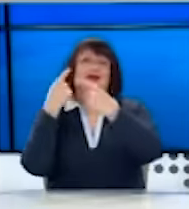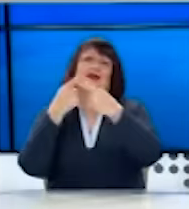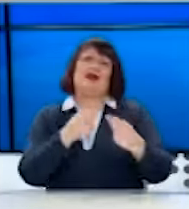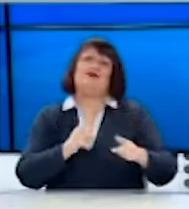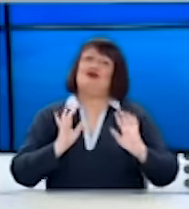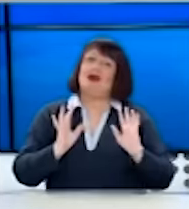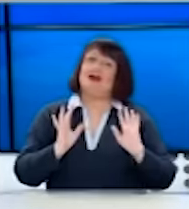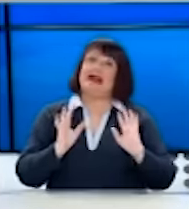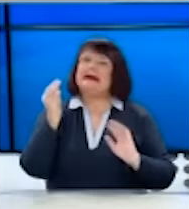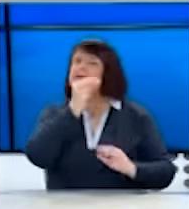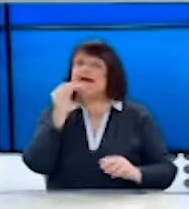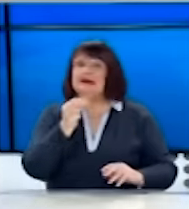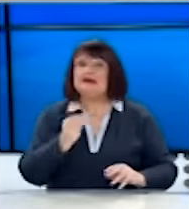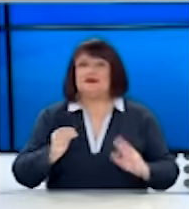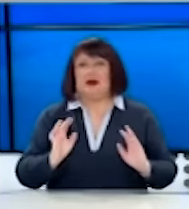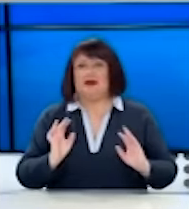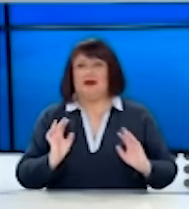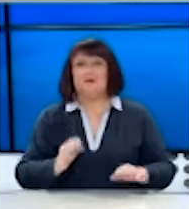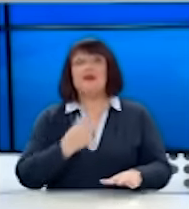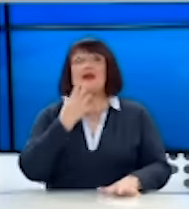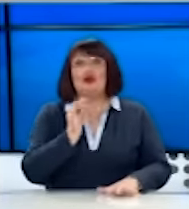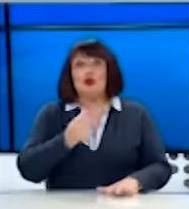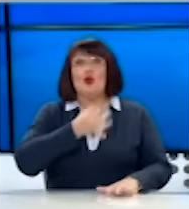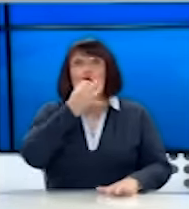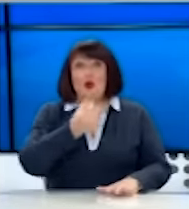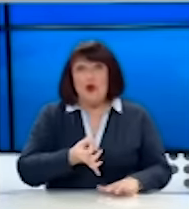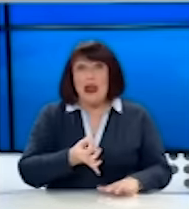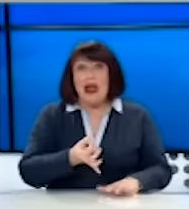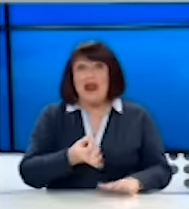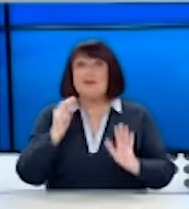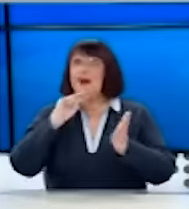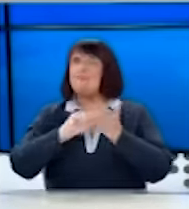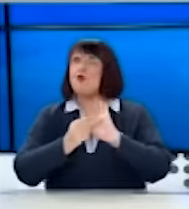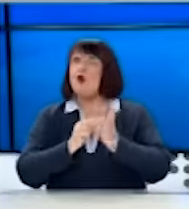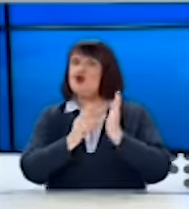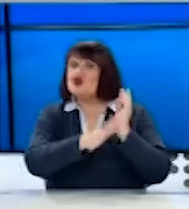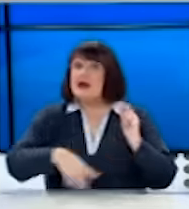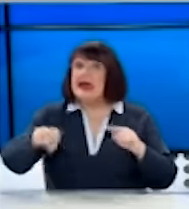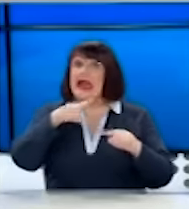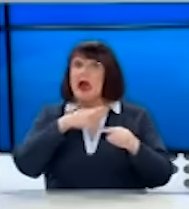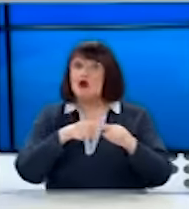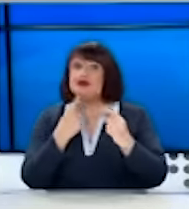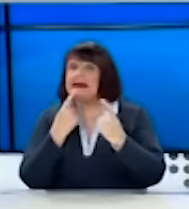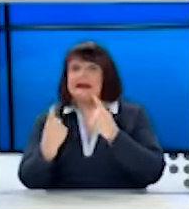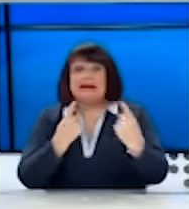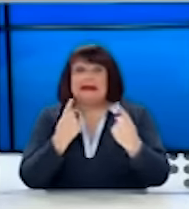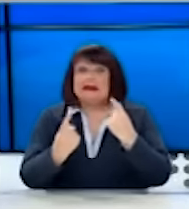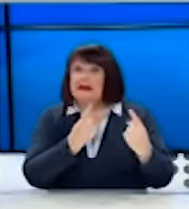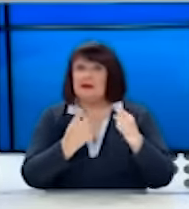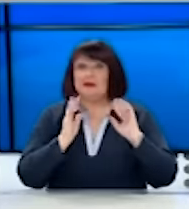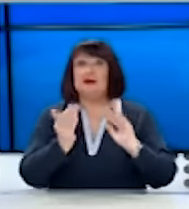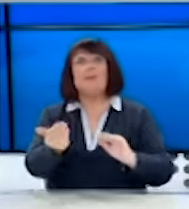διαφορετικό εντελώς περιεχόμενο. Γι' αυτό λέμε να προσέχει ο λαός τι του λένε